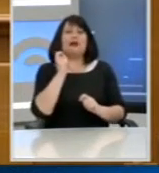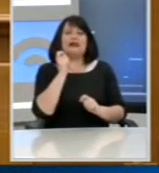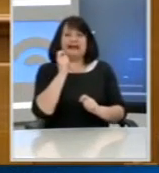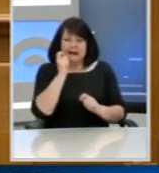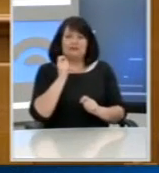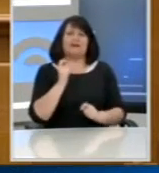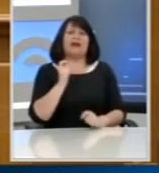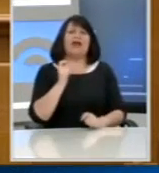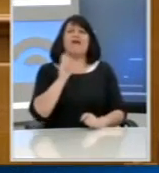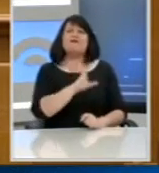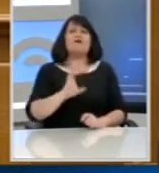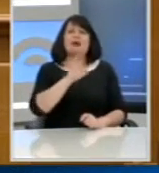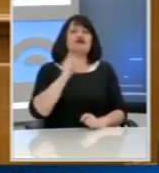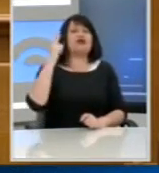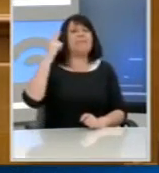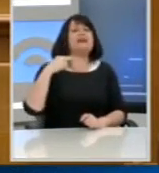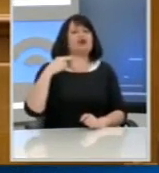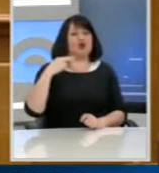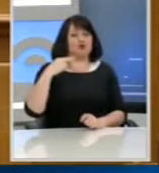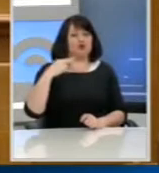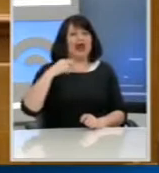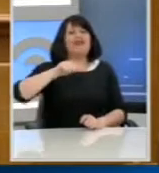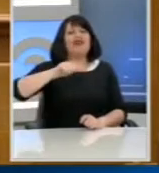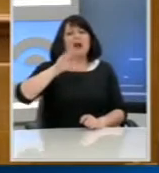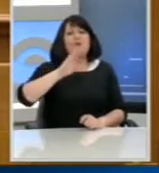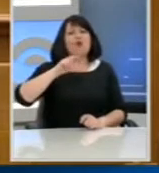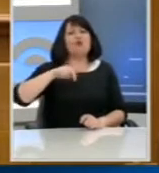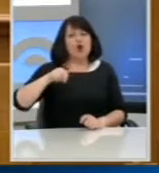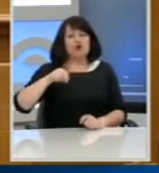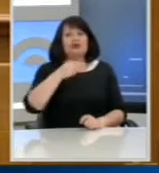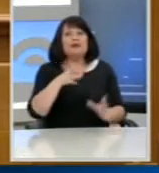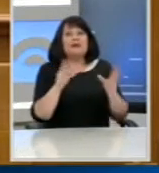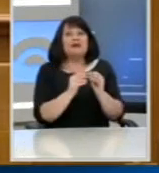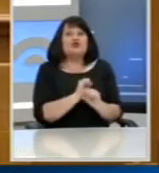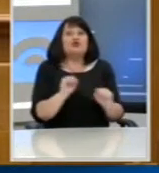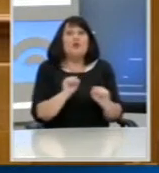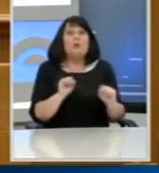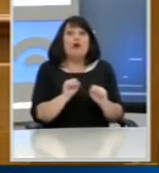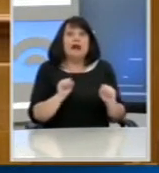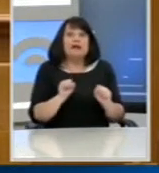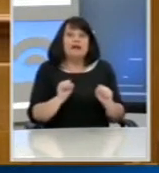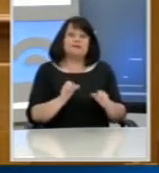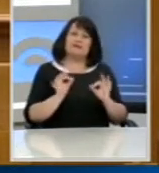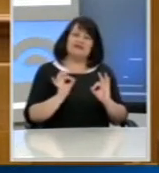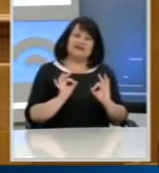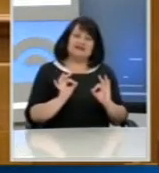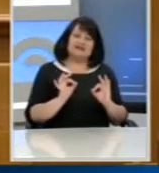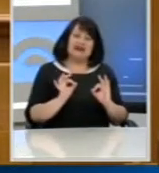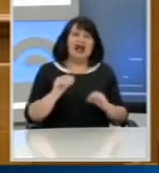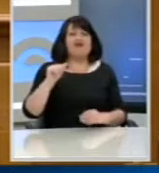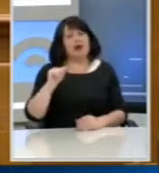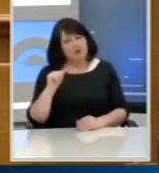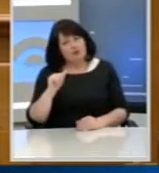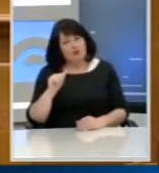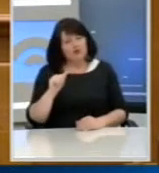Αβραμόπουλου του Έλληνα Επιτρόπου για θέματα τρομοκρατίας. Βέβαια, ο κύριος Αβραμόπουλος